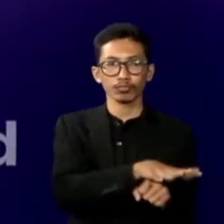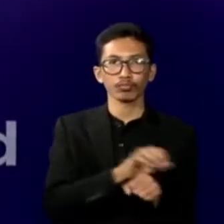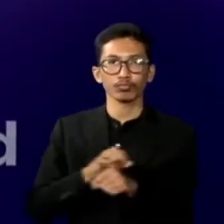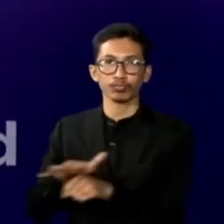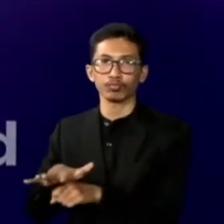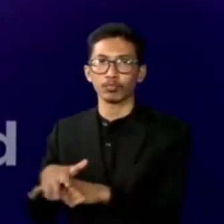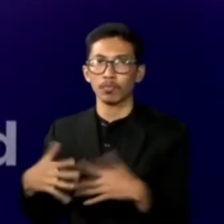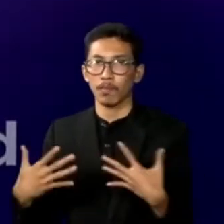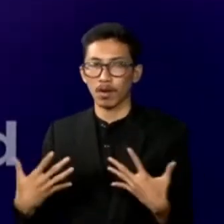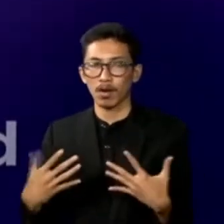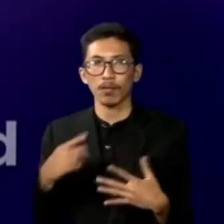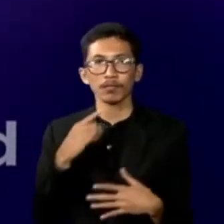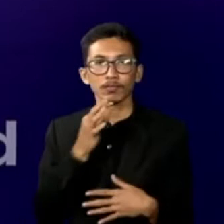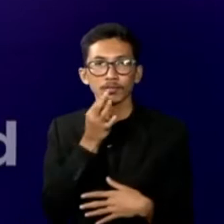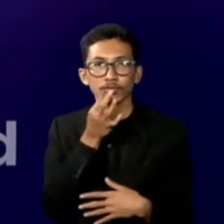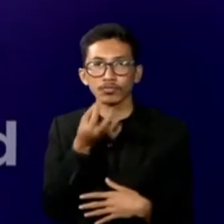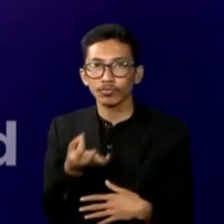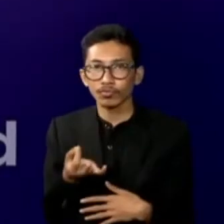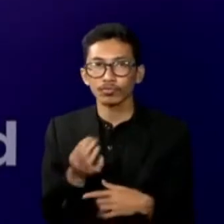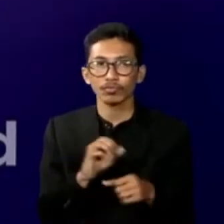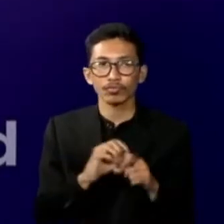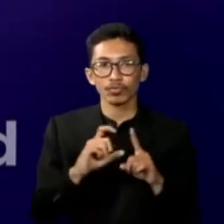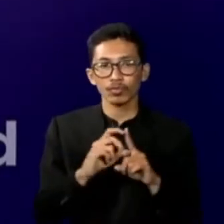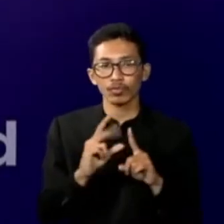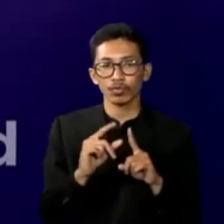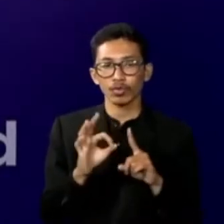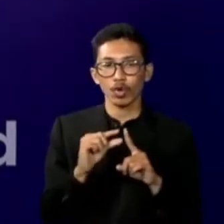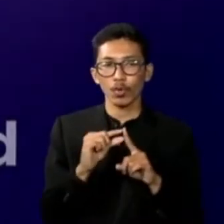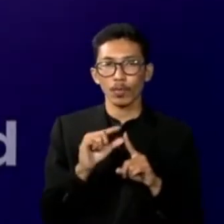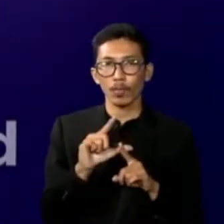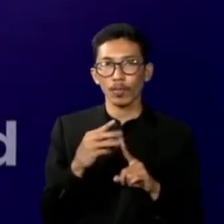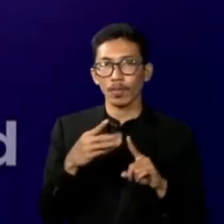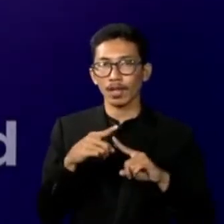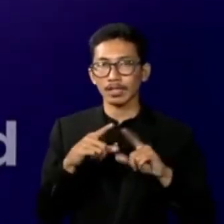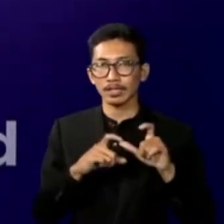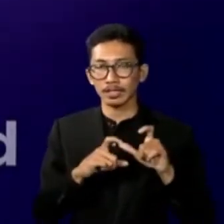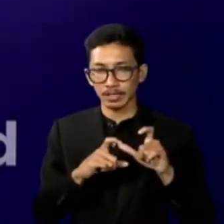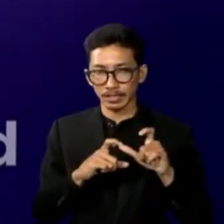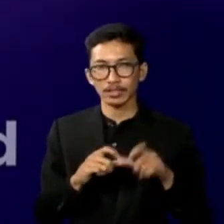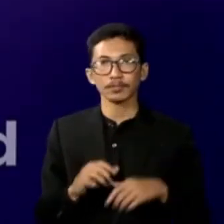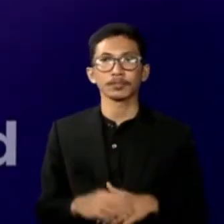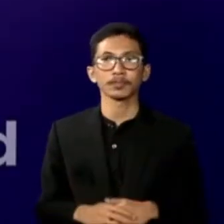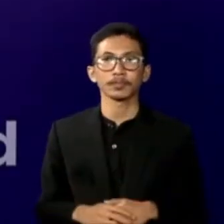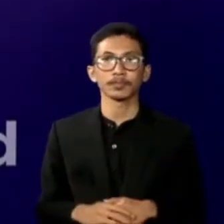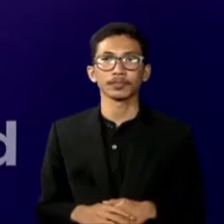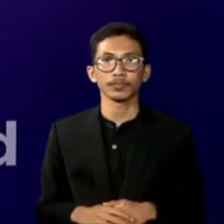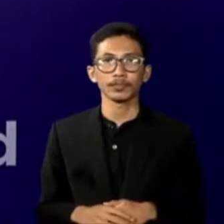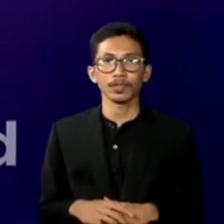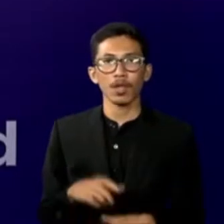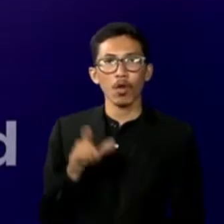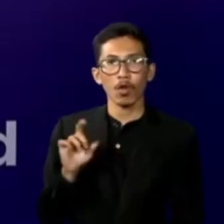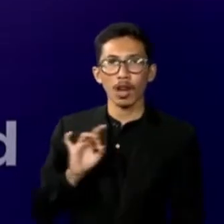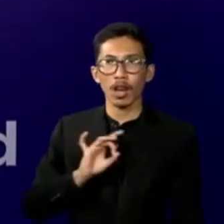droplet Walaupun ada juga mereka-mereka yang masih berbicara kalau dia